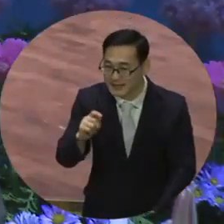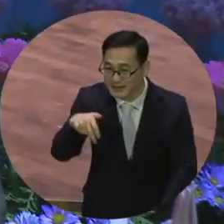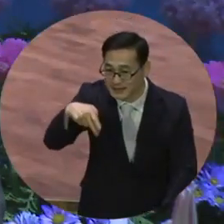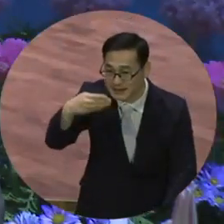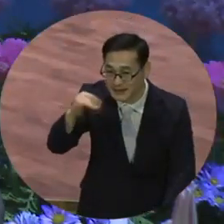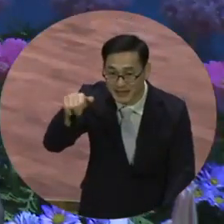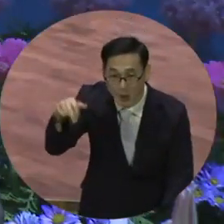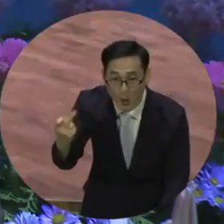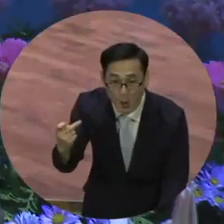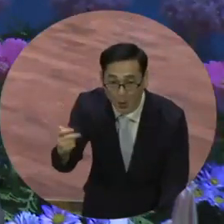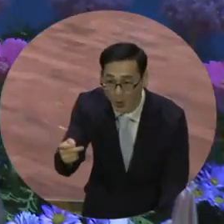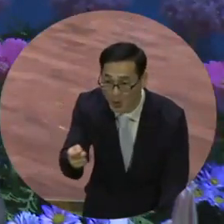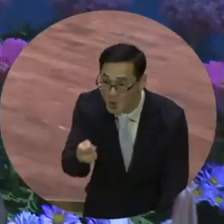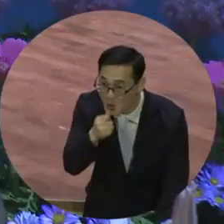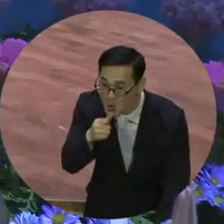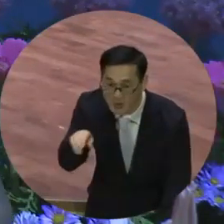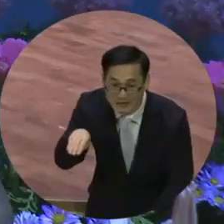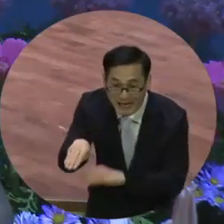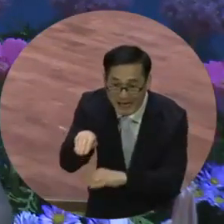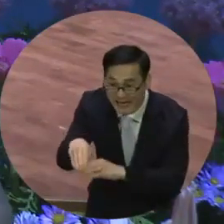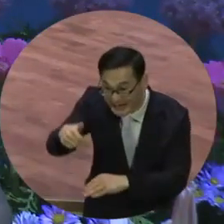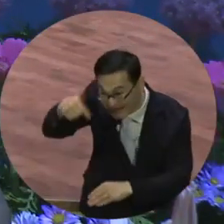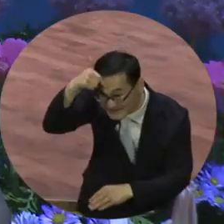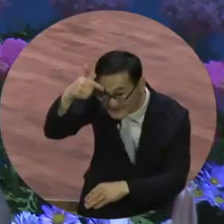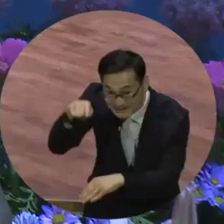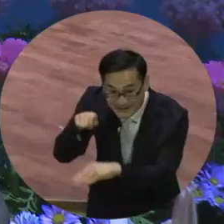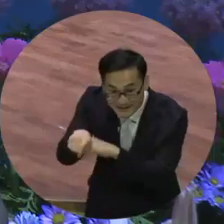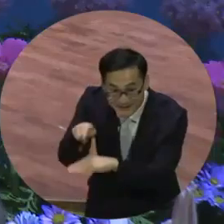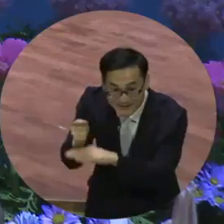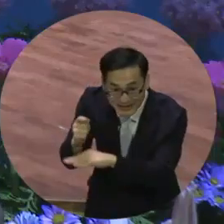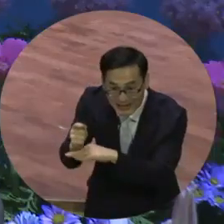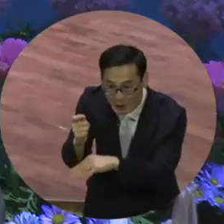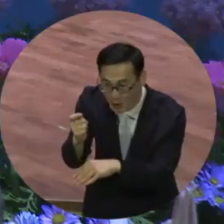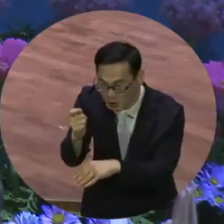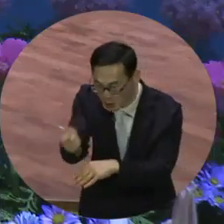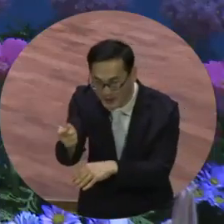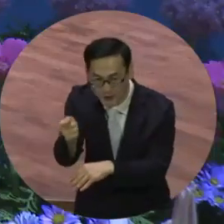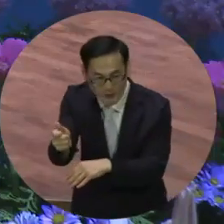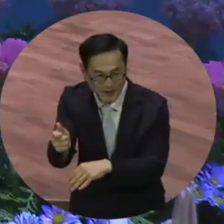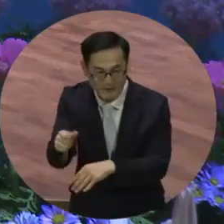티코 아세요? 티코. 옛날에 요즘 안 없어요. 옛날에.